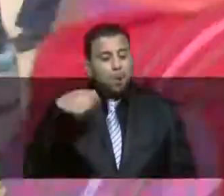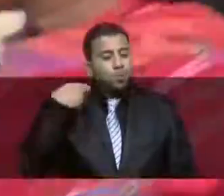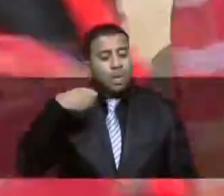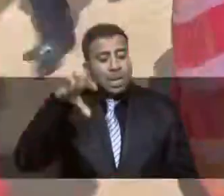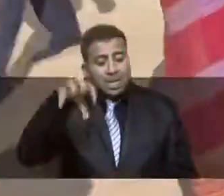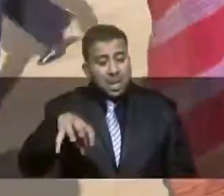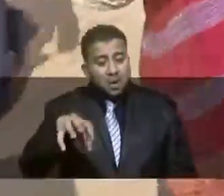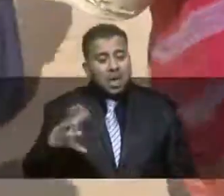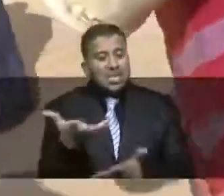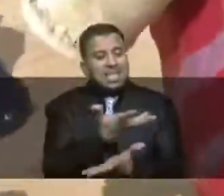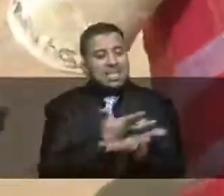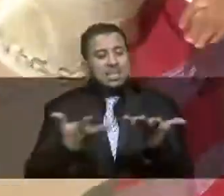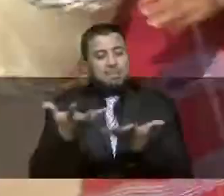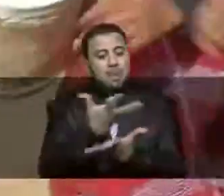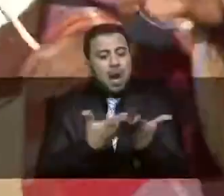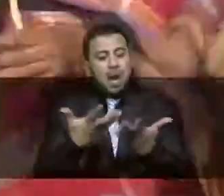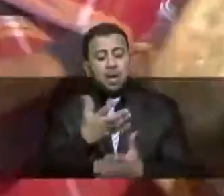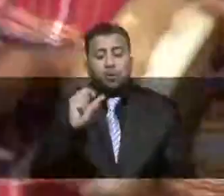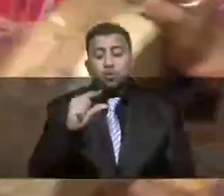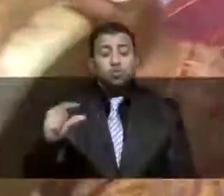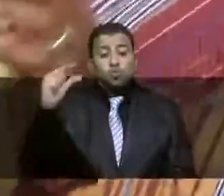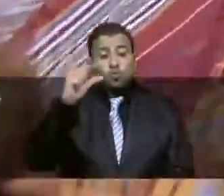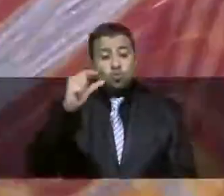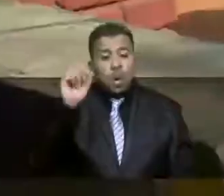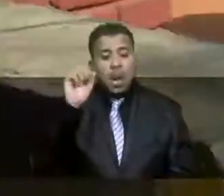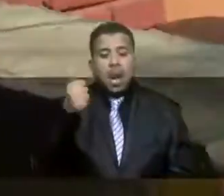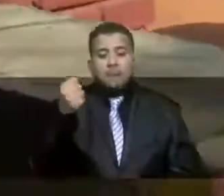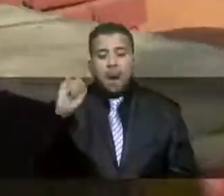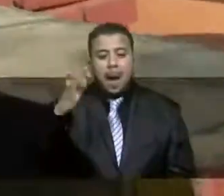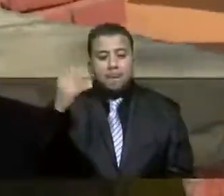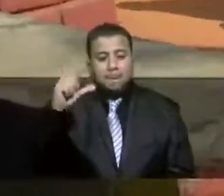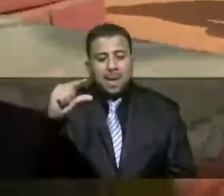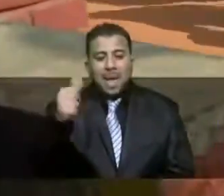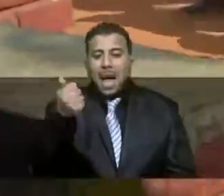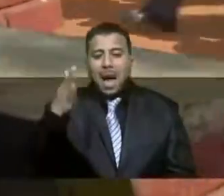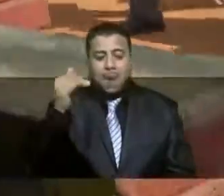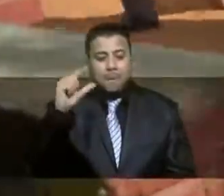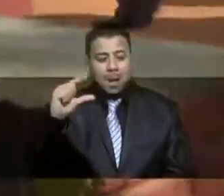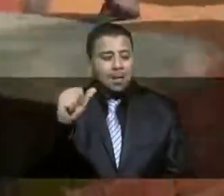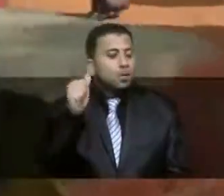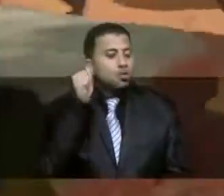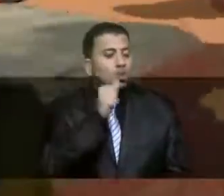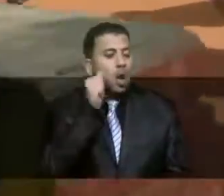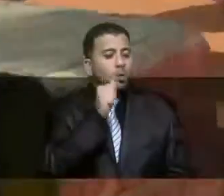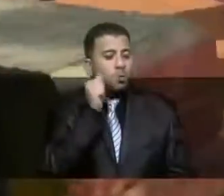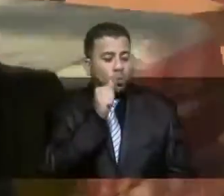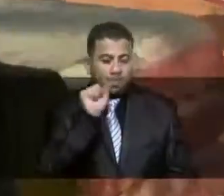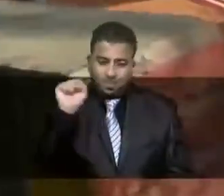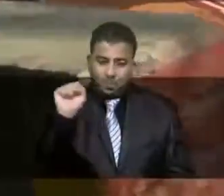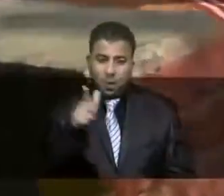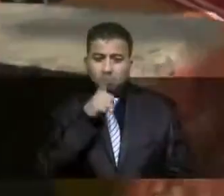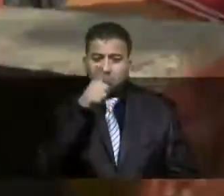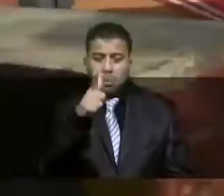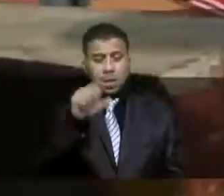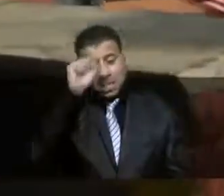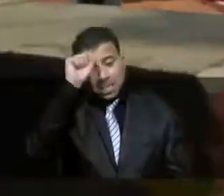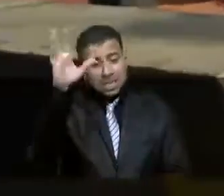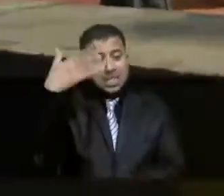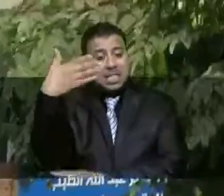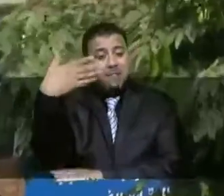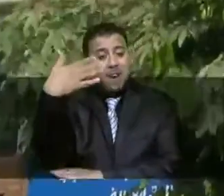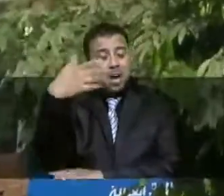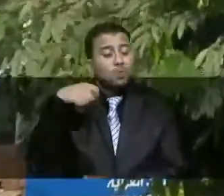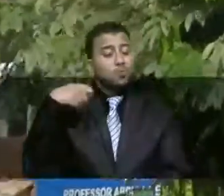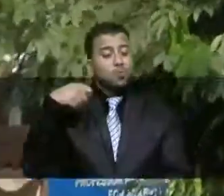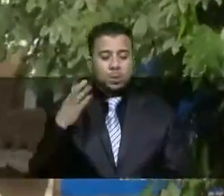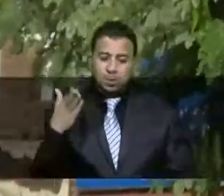بوزارة الاستثمار، والبروفيسور محمد أحمد سليمان مدير جامعة الخرطوم، ورحمة الشامسي ممثلا عن سفارة الإمارات في